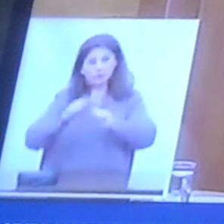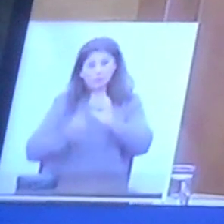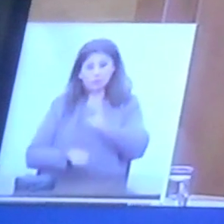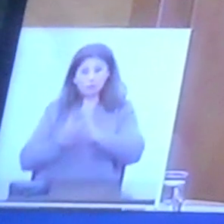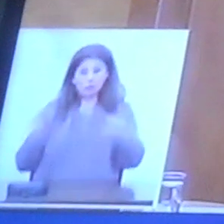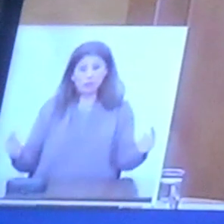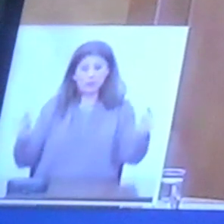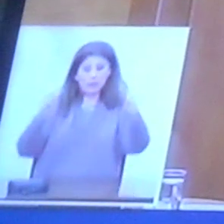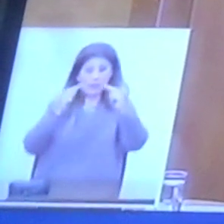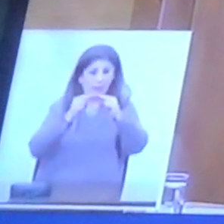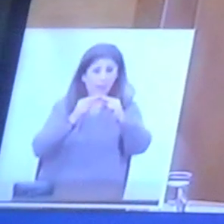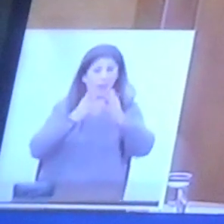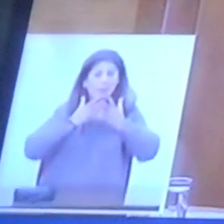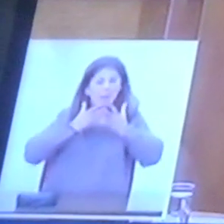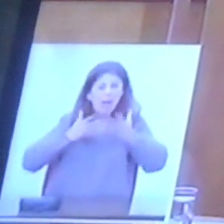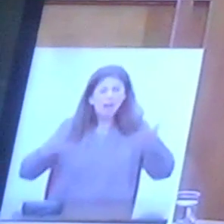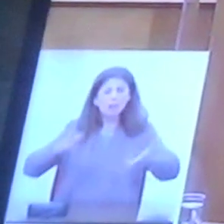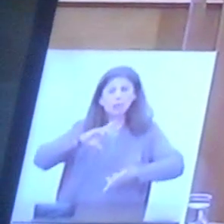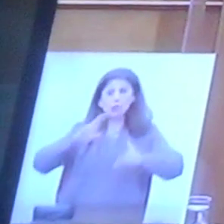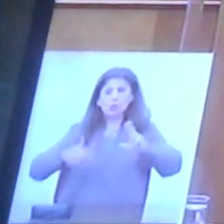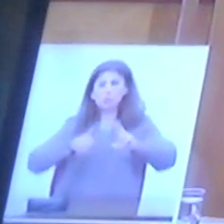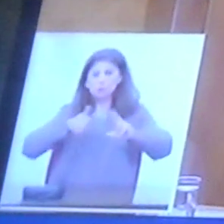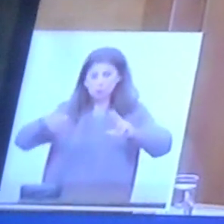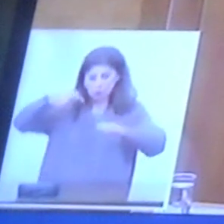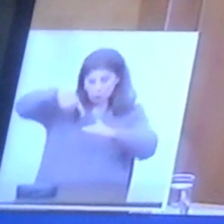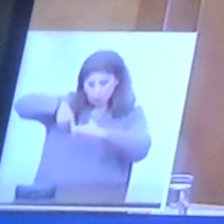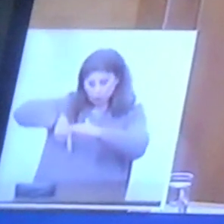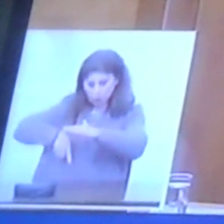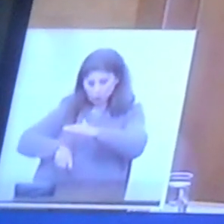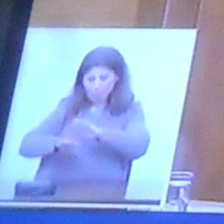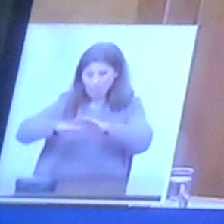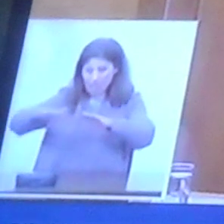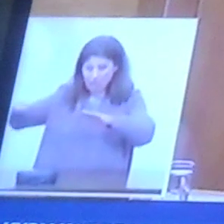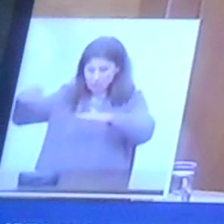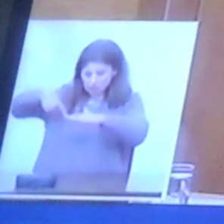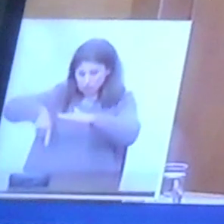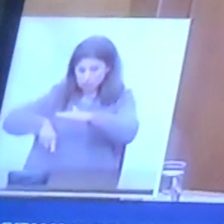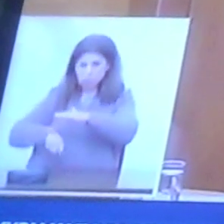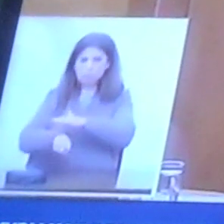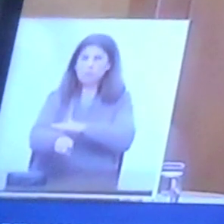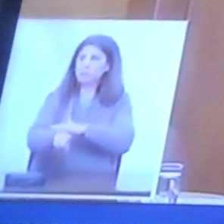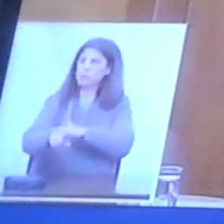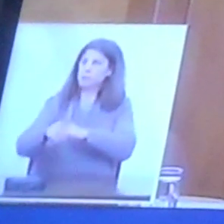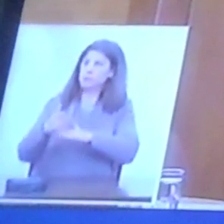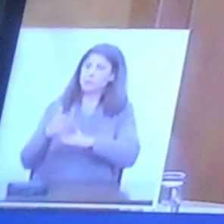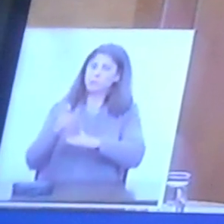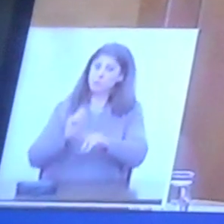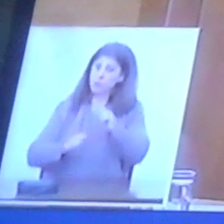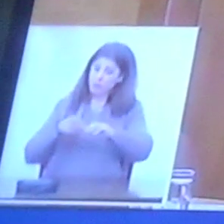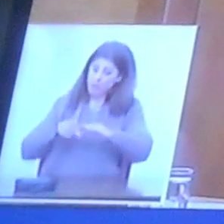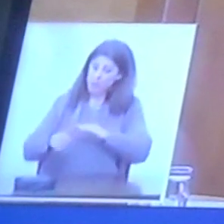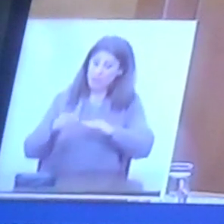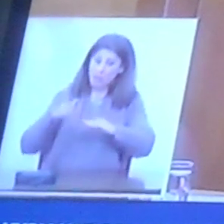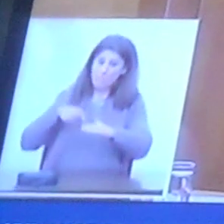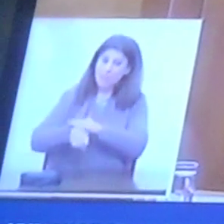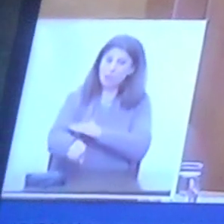Βόσπορο, μεγαλύτερες στον κόσμο. Τη μοναδική υποθαλάσσια σύραγγα των επιπέδων με το μετρό να αγγιάζει το 23. Η Τουρκία θα έχει 3